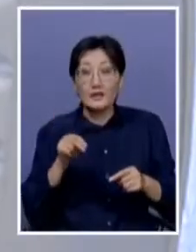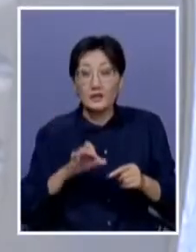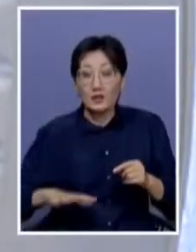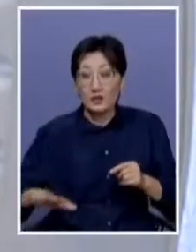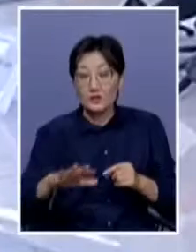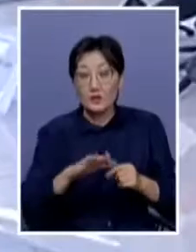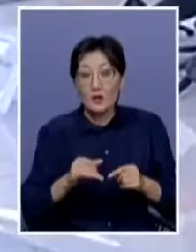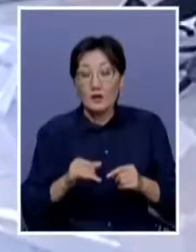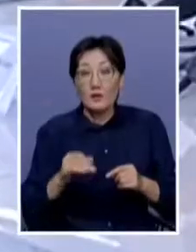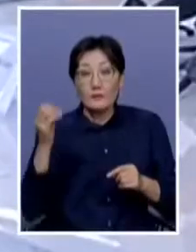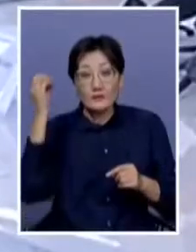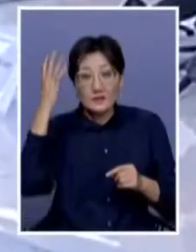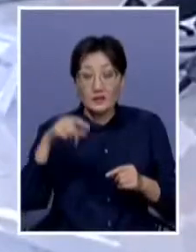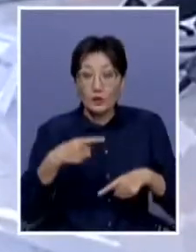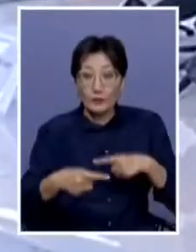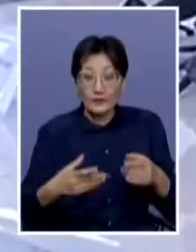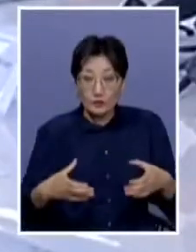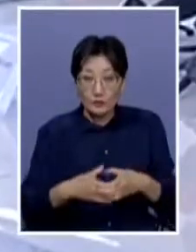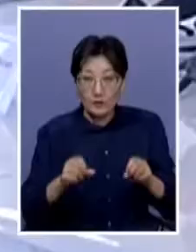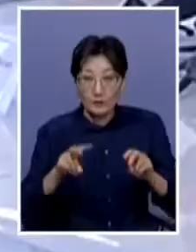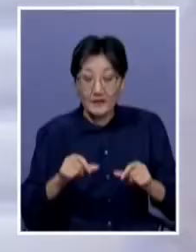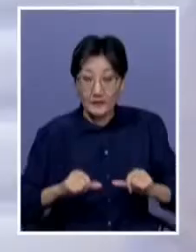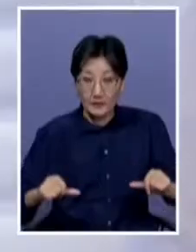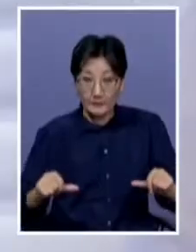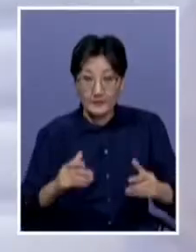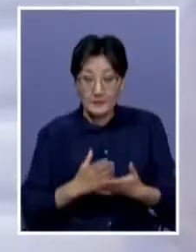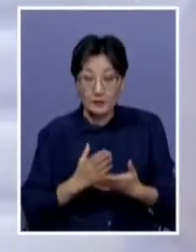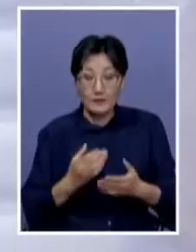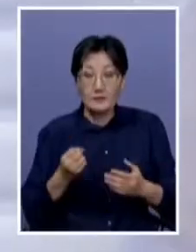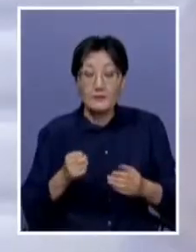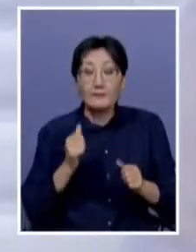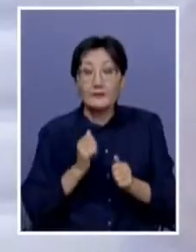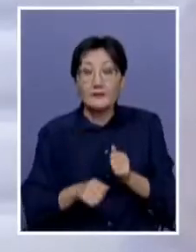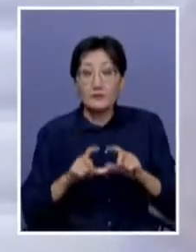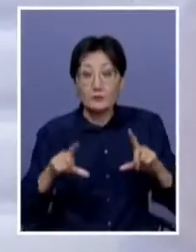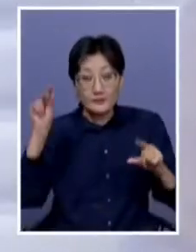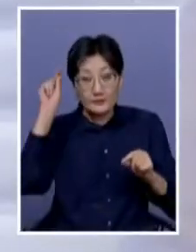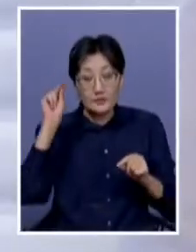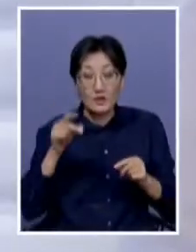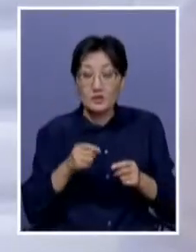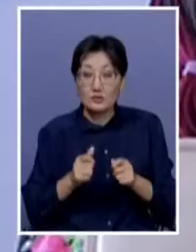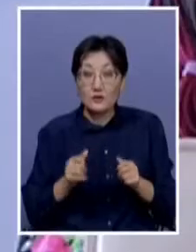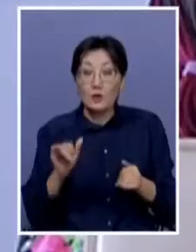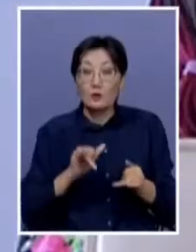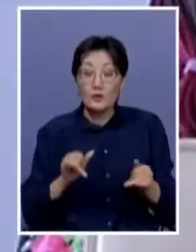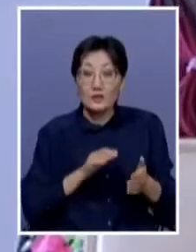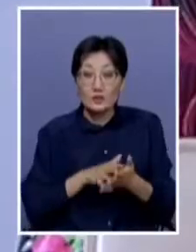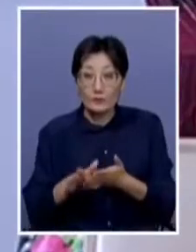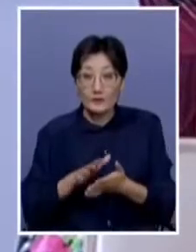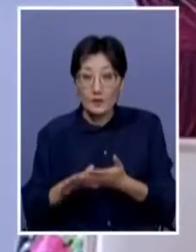және саналы ұрпақ ұйымдарынан тұратын арнайы комиссия құрылған. Одан бөлек әрбір білім ордасындағы қаржының қайда жұмсалып